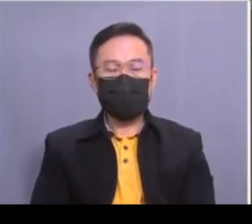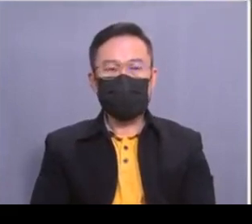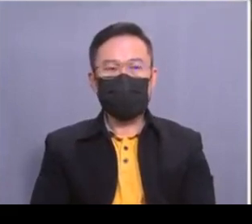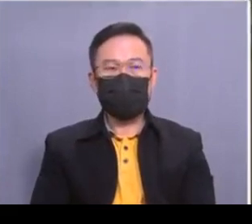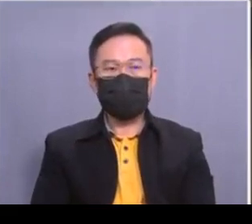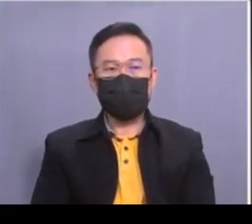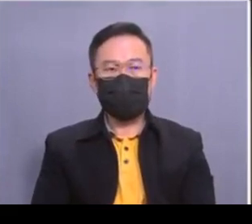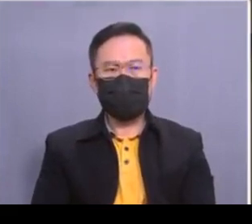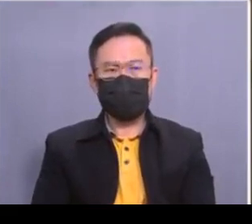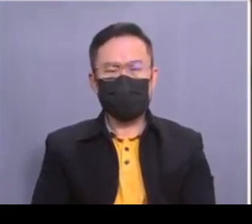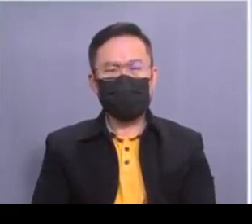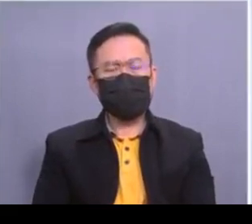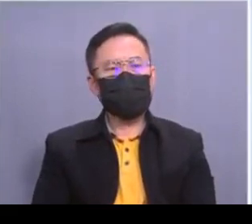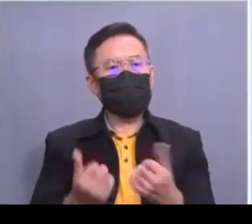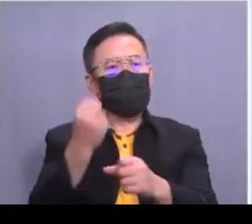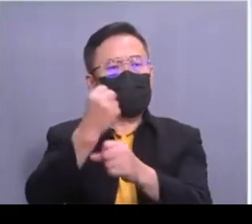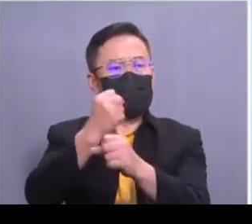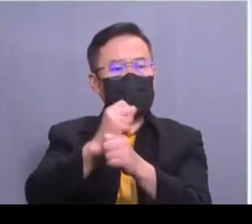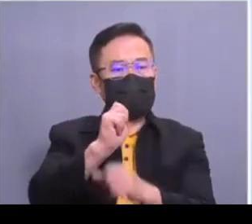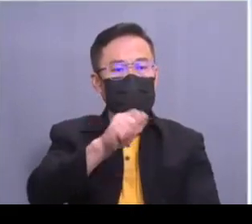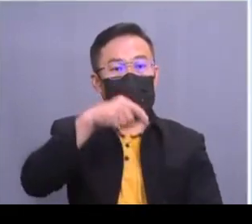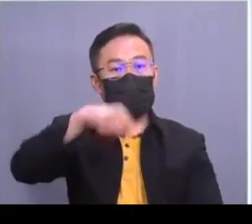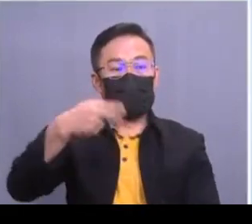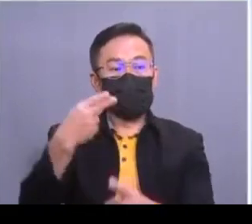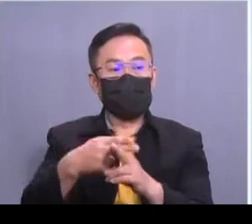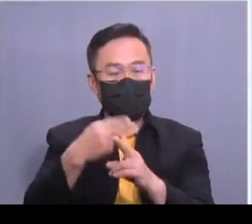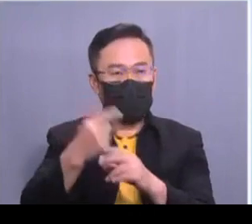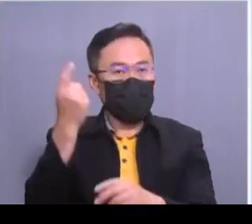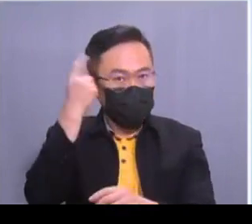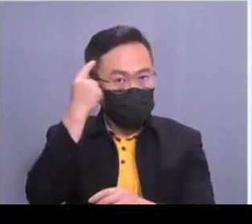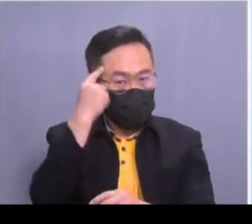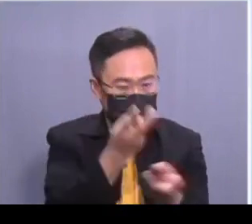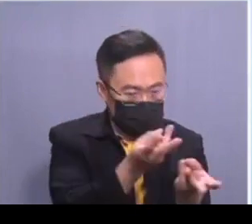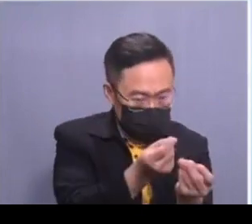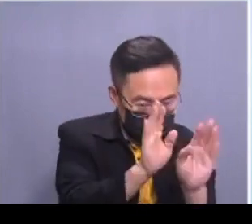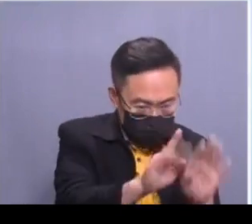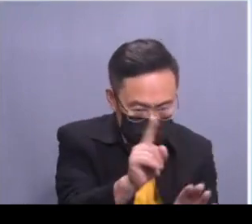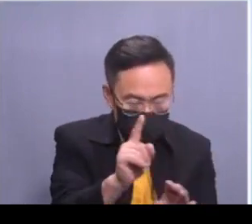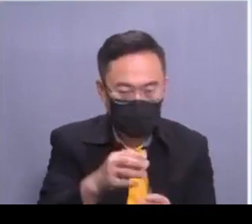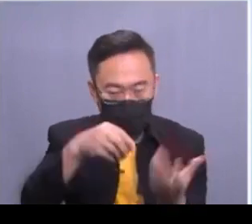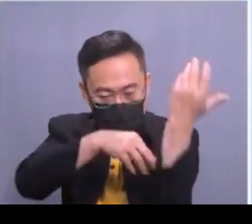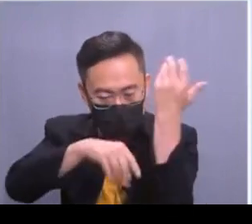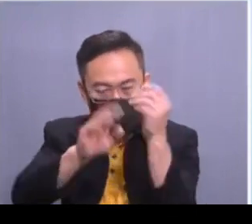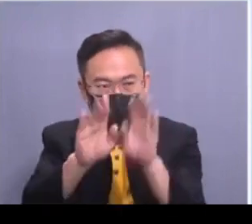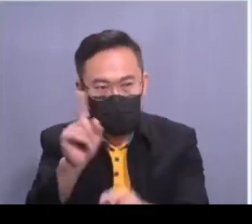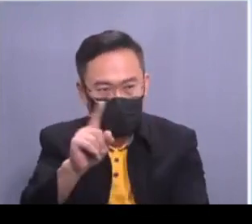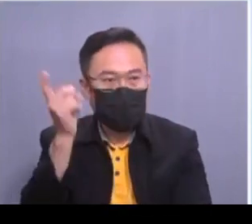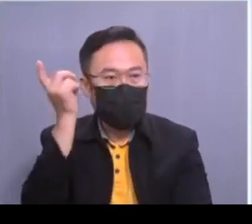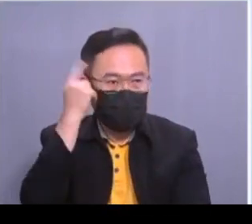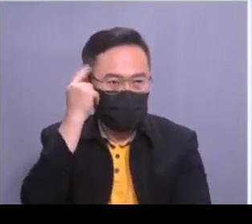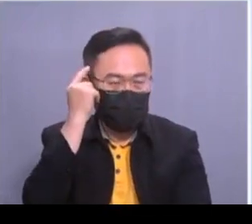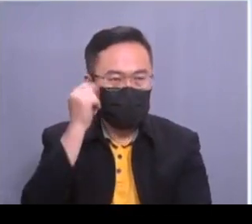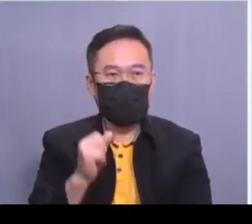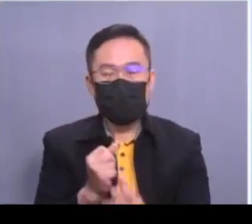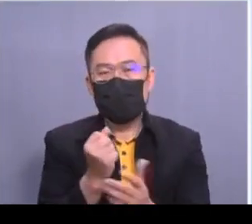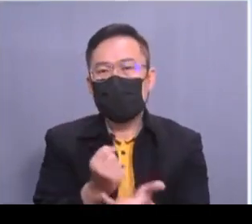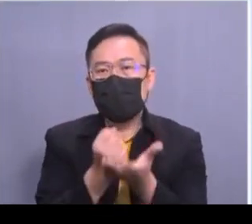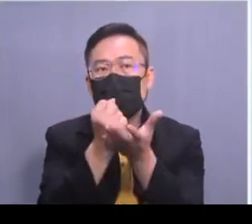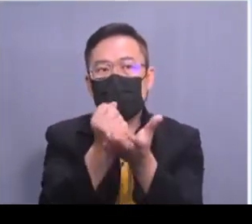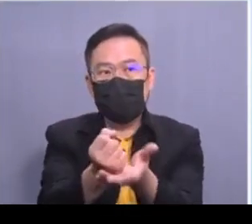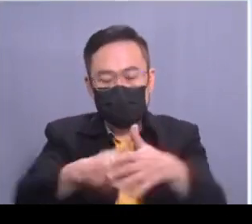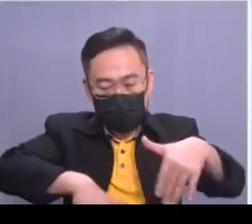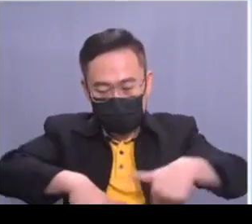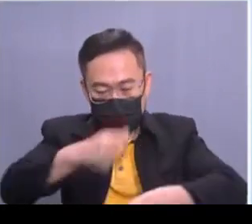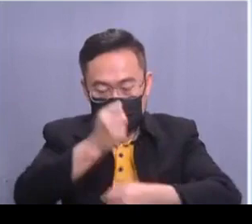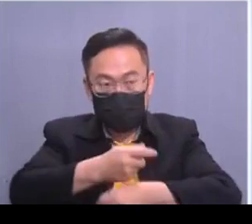เราได้คิดแอปพลิเคชันรู้ดินรู้ปุ๋ยขึ้นนะครับเพราะว่าตรงนี้เนี่ยหากจะอำนวยความสะดวกให้กับพี่น้องเกษ